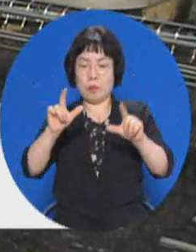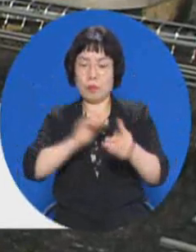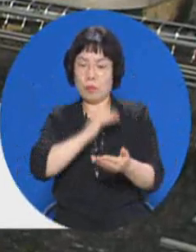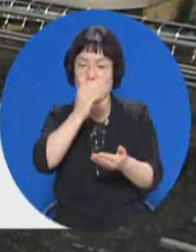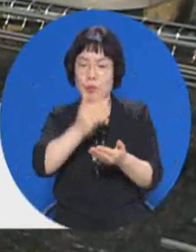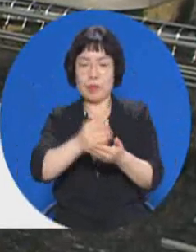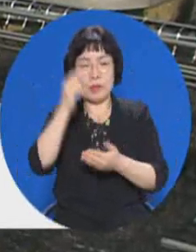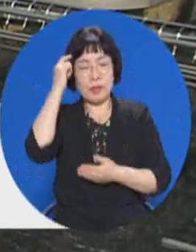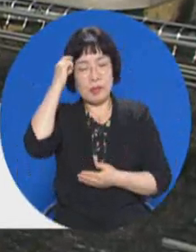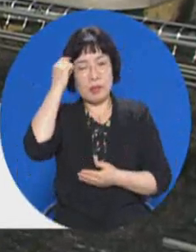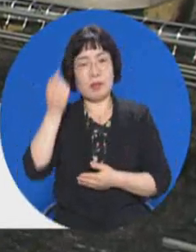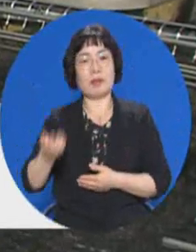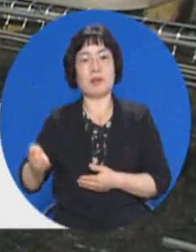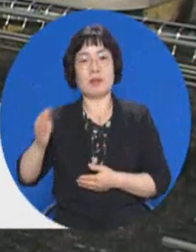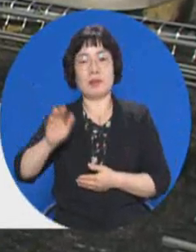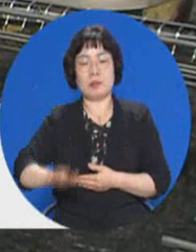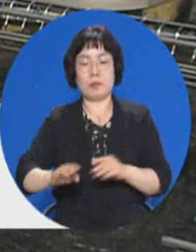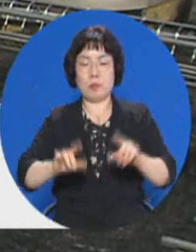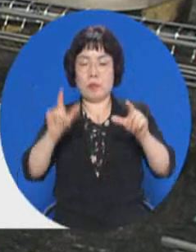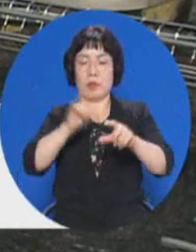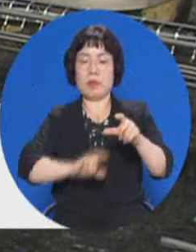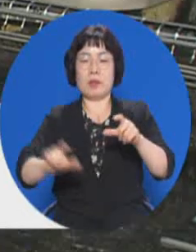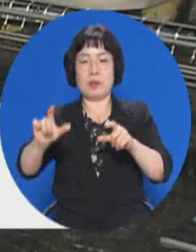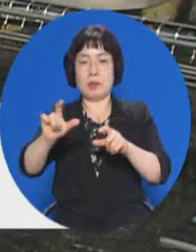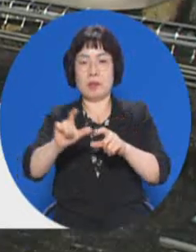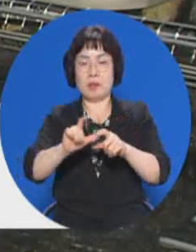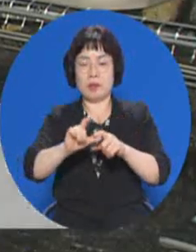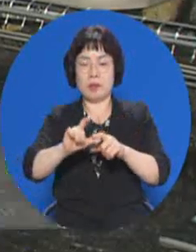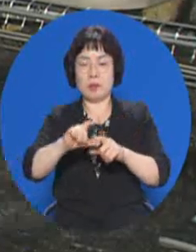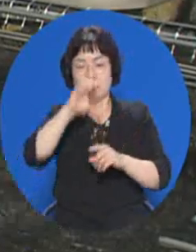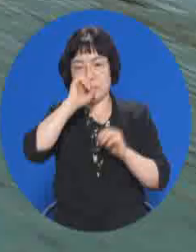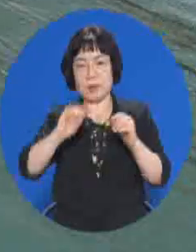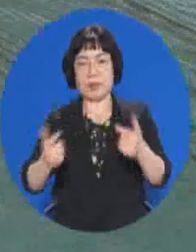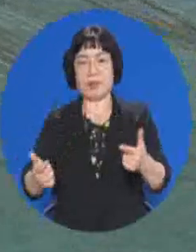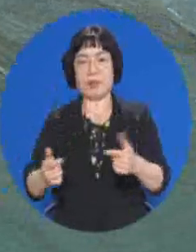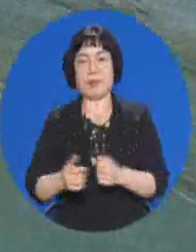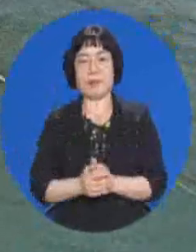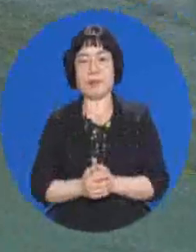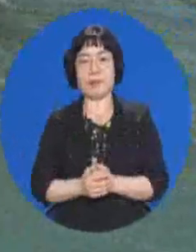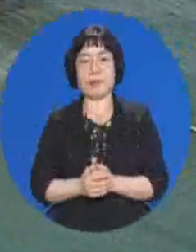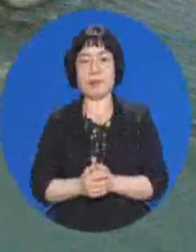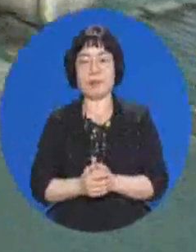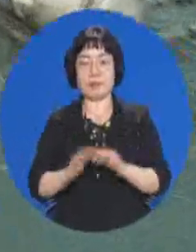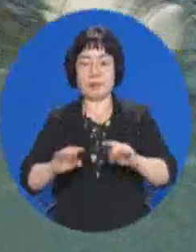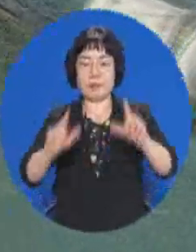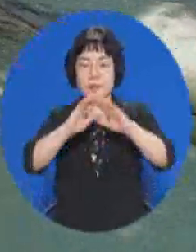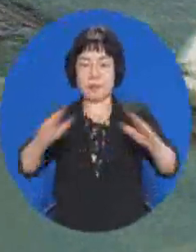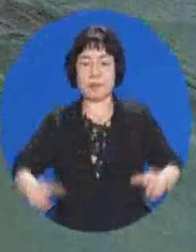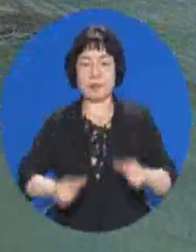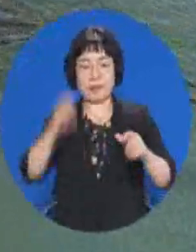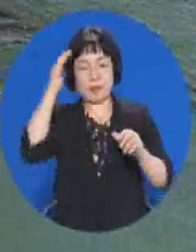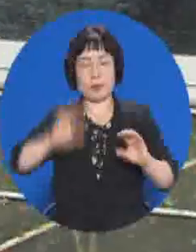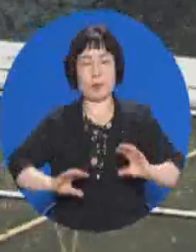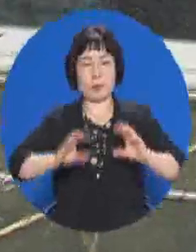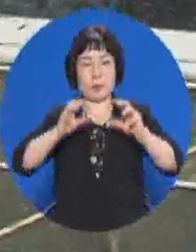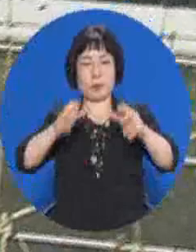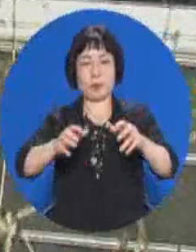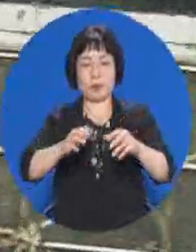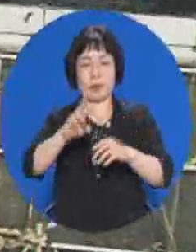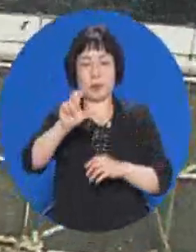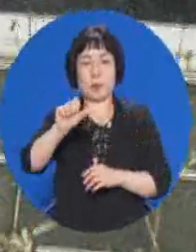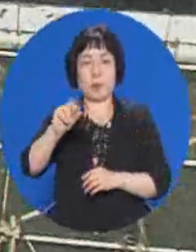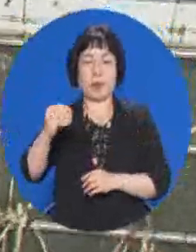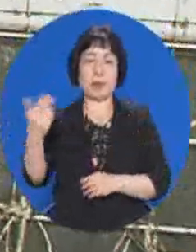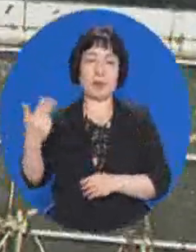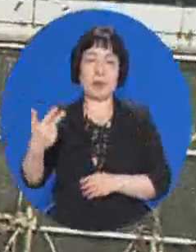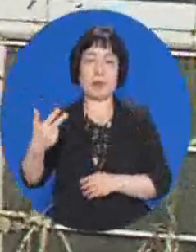좀 좋으려나 그랬더니 올해 더구나 작황이 안 좋아요. 올해 전남의 김 생산량은 25만